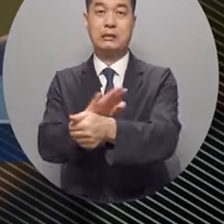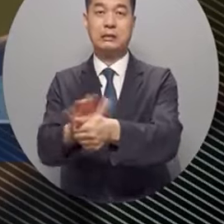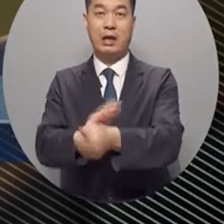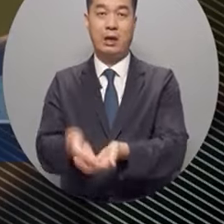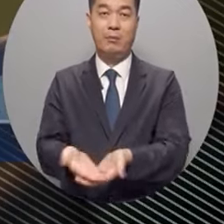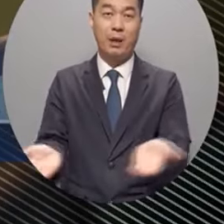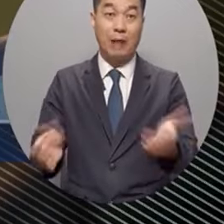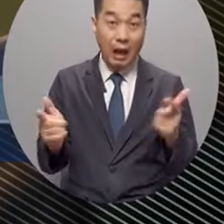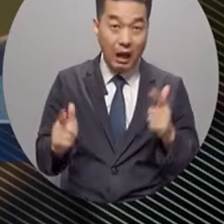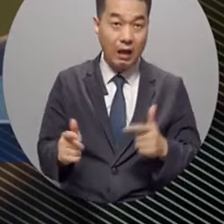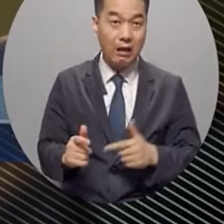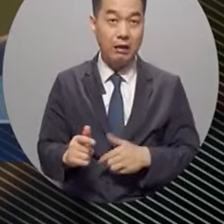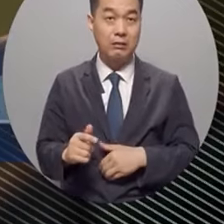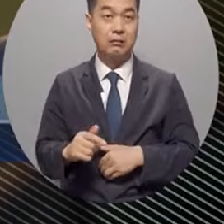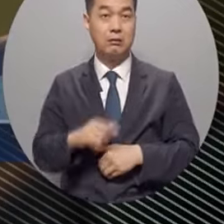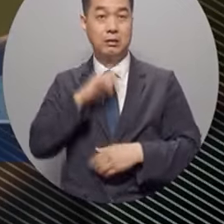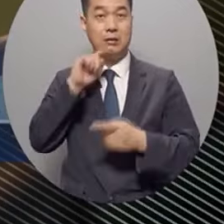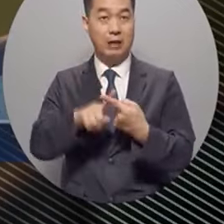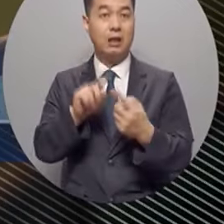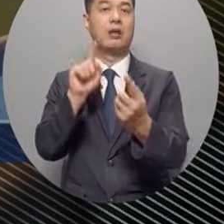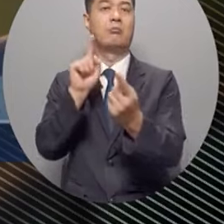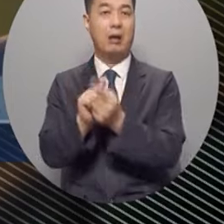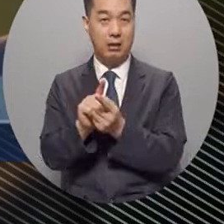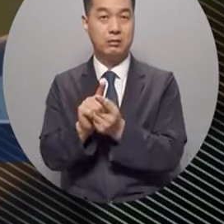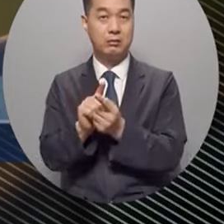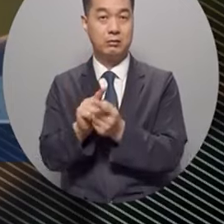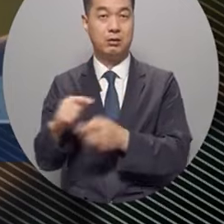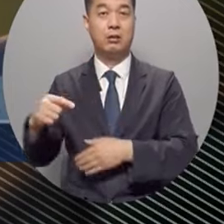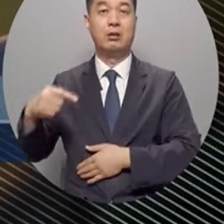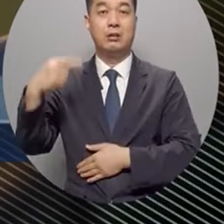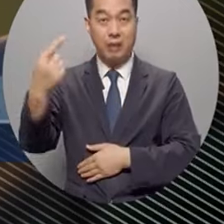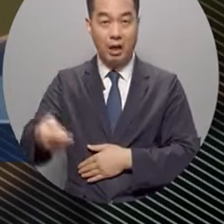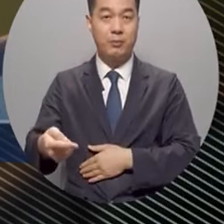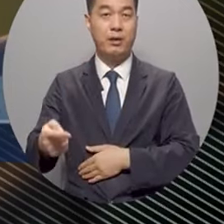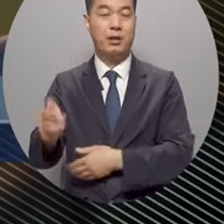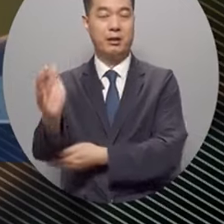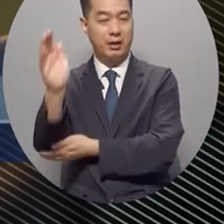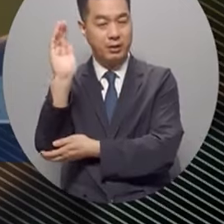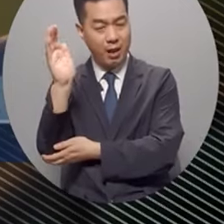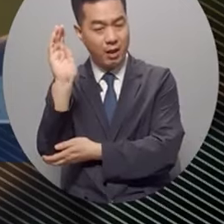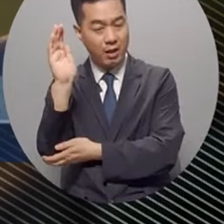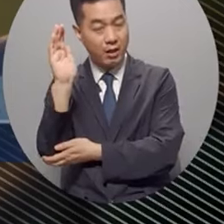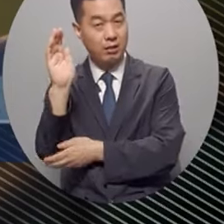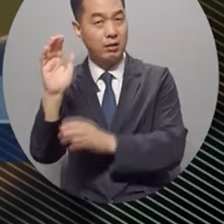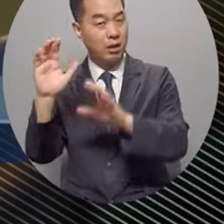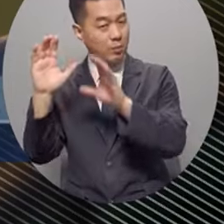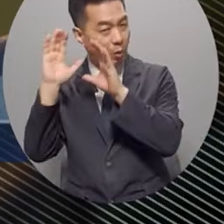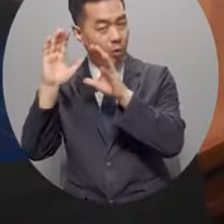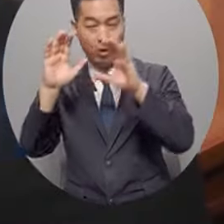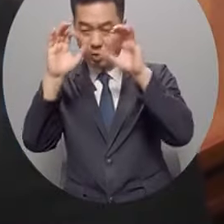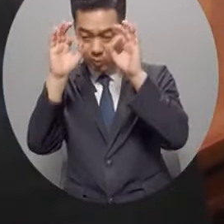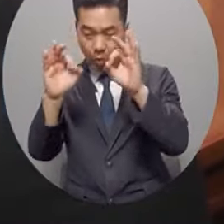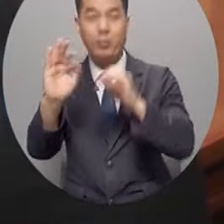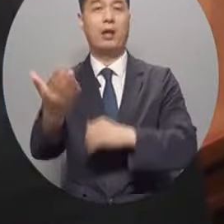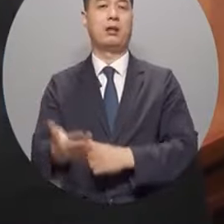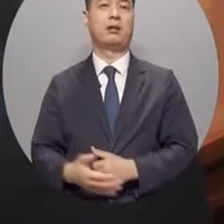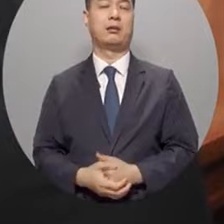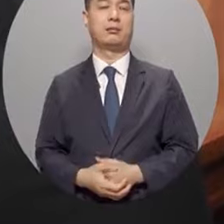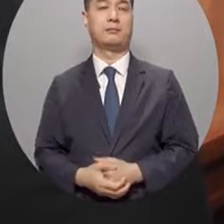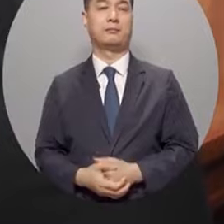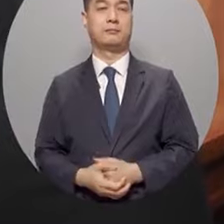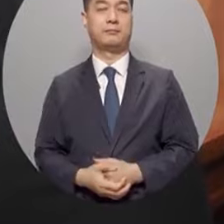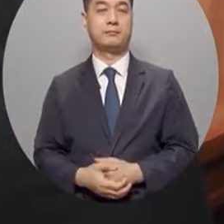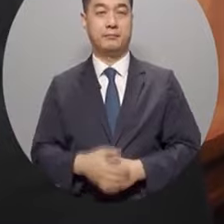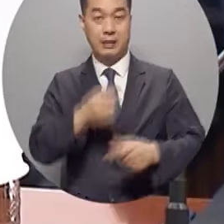아죠 그 당연히 당연히 만나시고 그다음에 그 얘기를 들으셔야 되잖아요